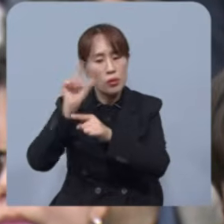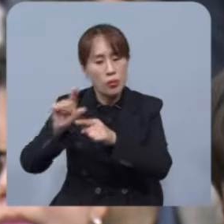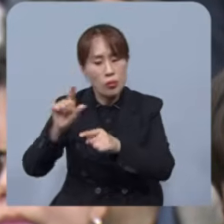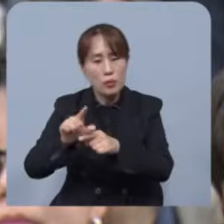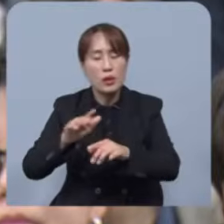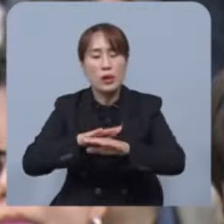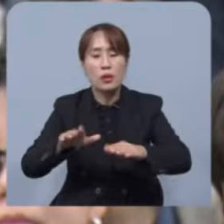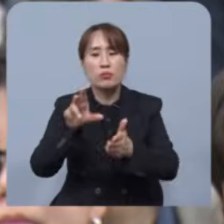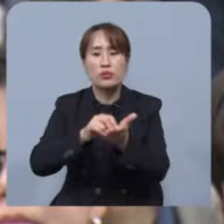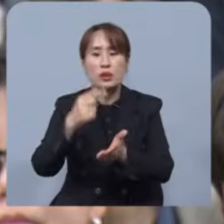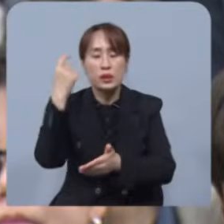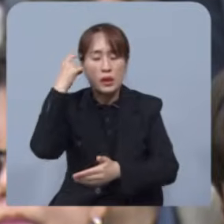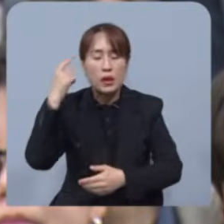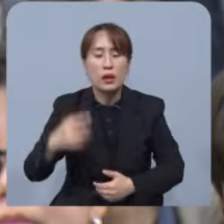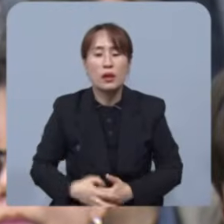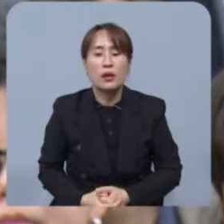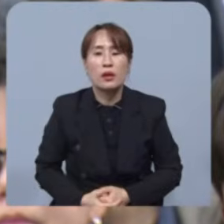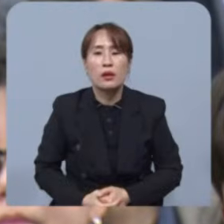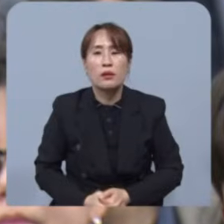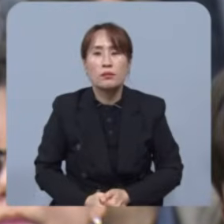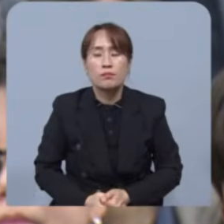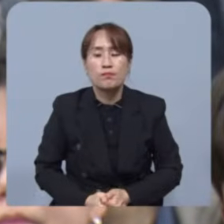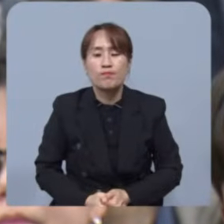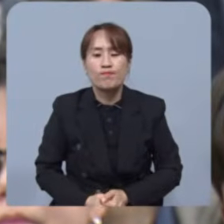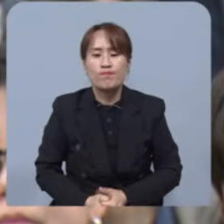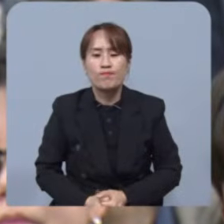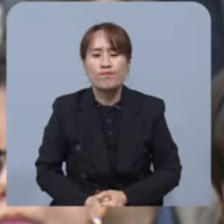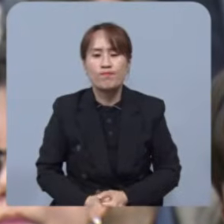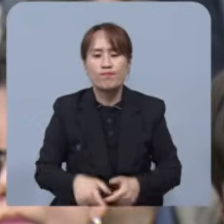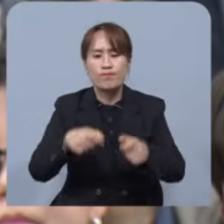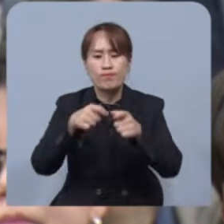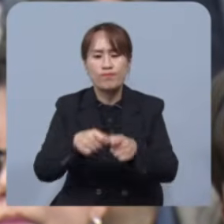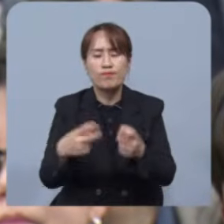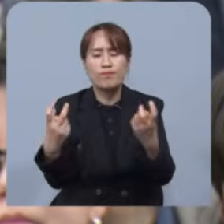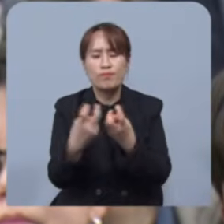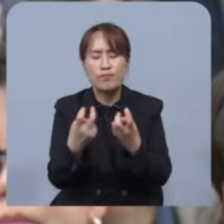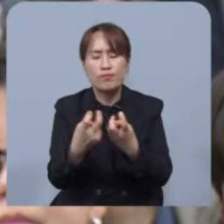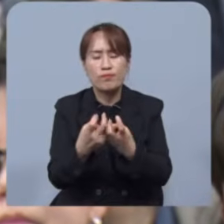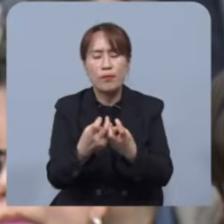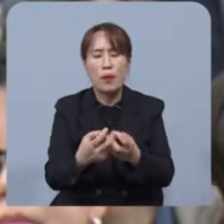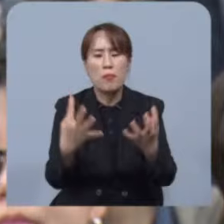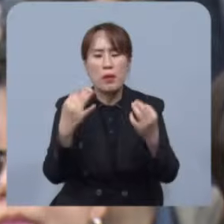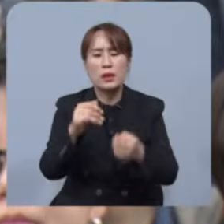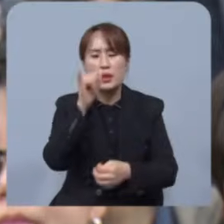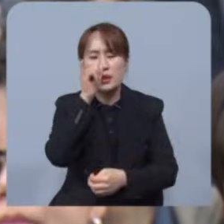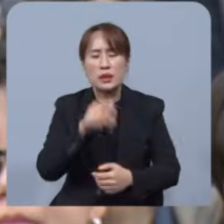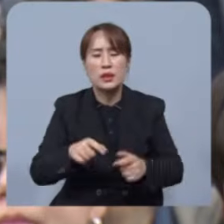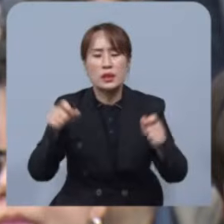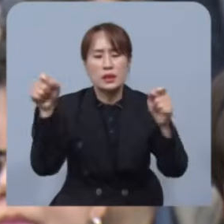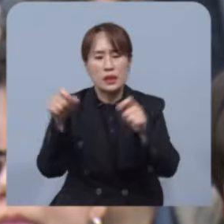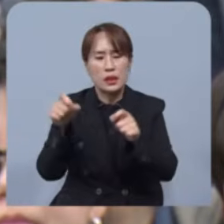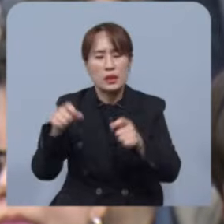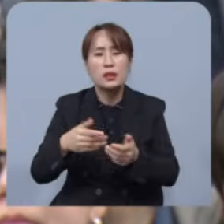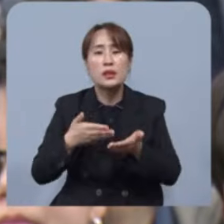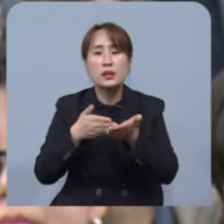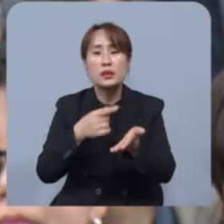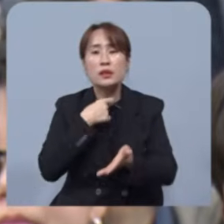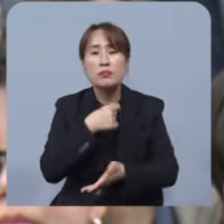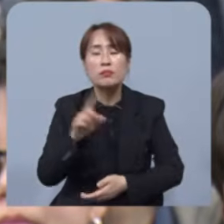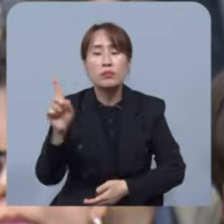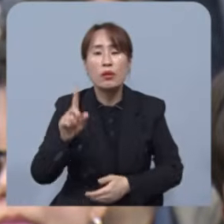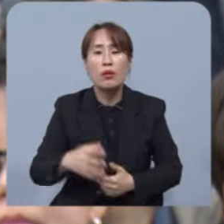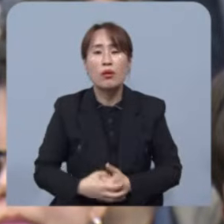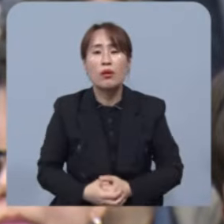나가면서 풀어가야 될 문제라고 생각합니다. 그래서 뭐 세부적인 방법들이야 여러 가지 있겠지만 짧게 제안드리고 싶은